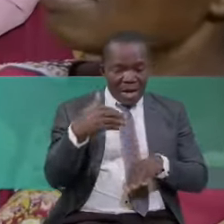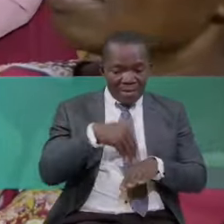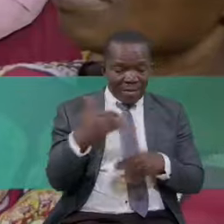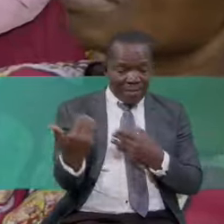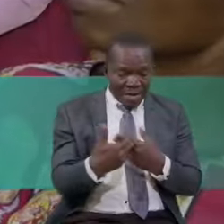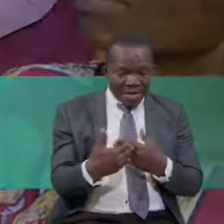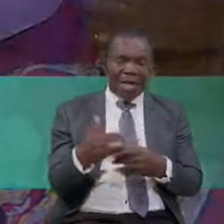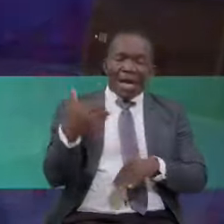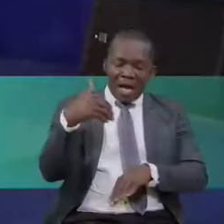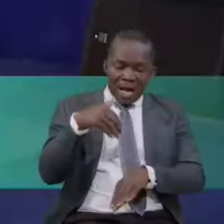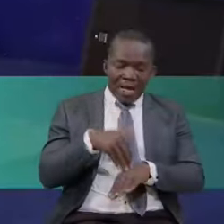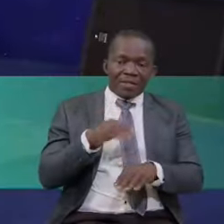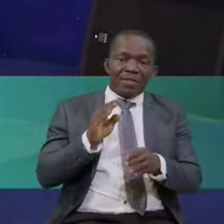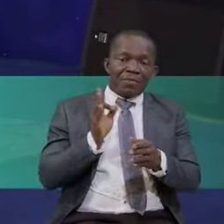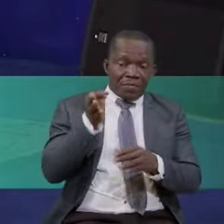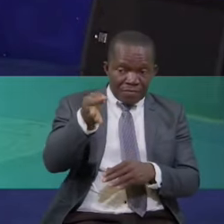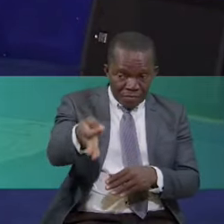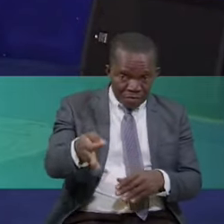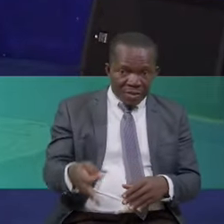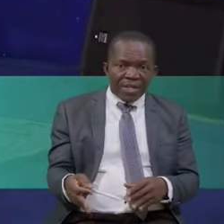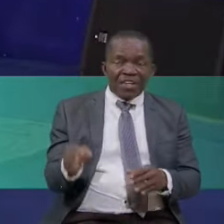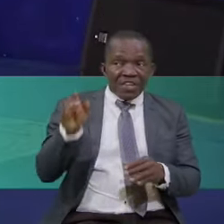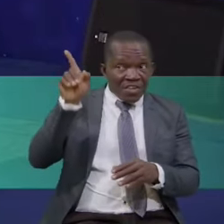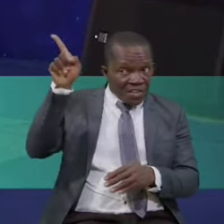maintenant il donne à tout le